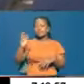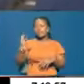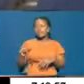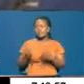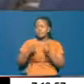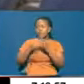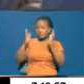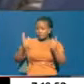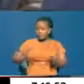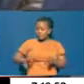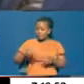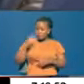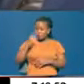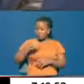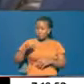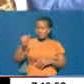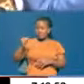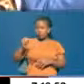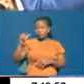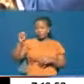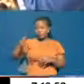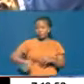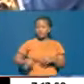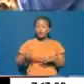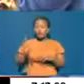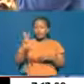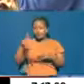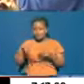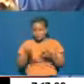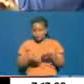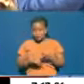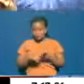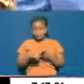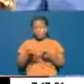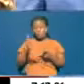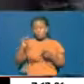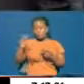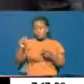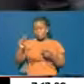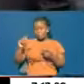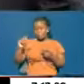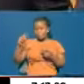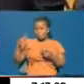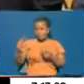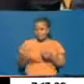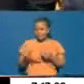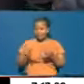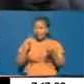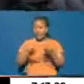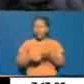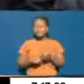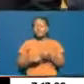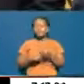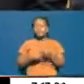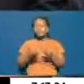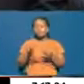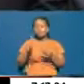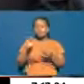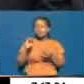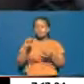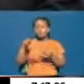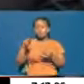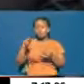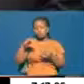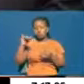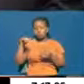wa Gatundu Kusini, Martha Karua wa na Kenya na Mwangi Kiunjuri wa chama cha The Service, wakikutana huko Thika